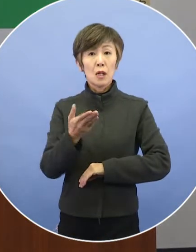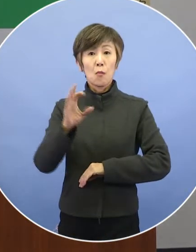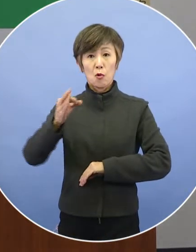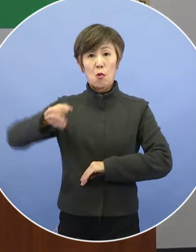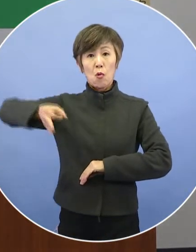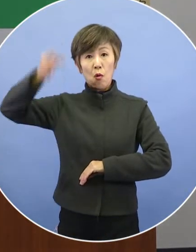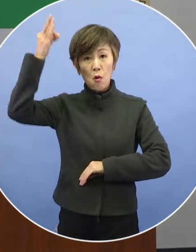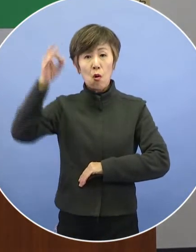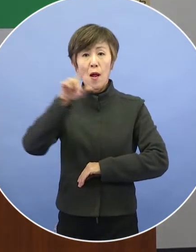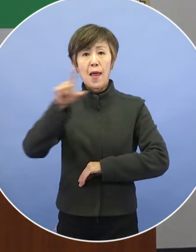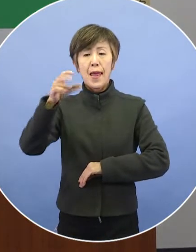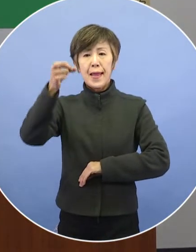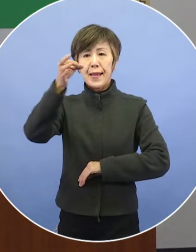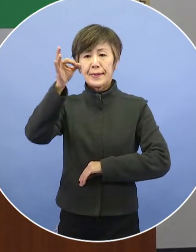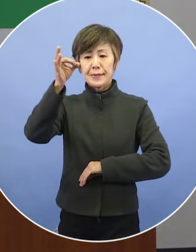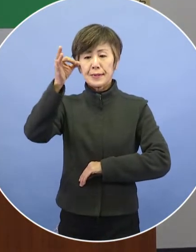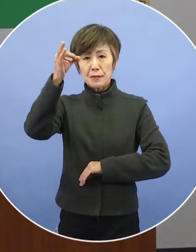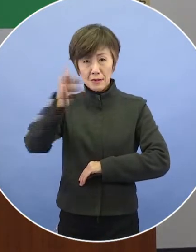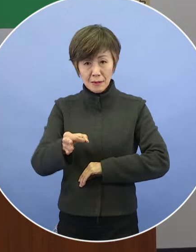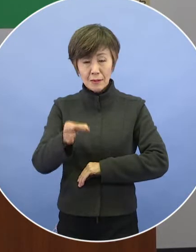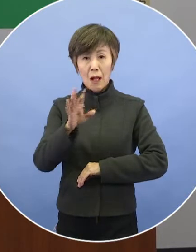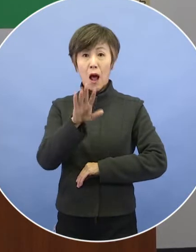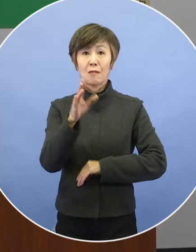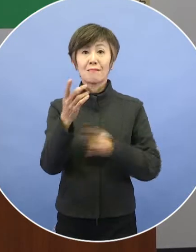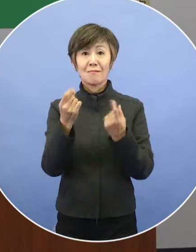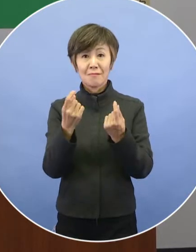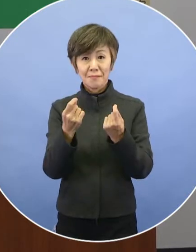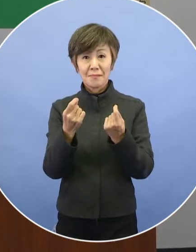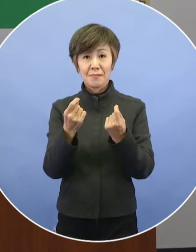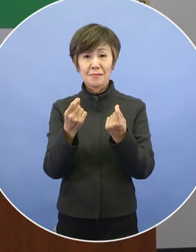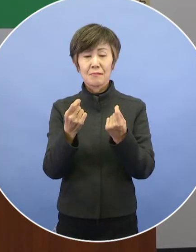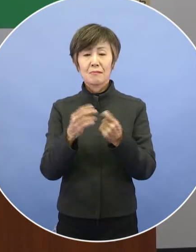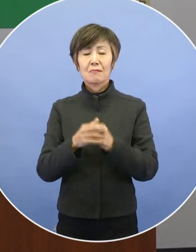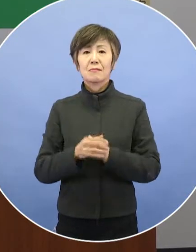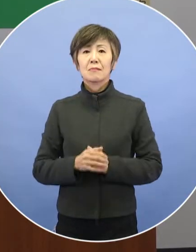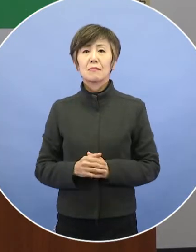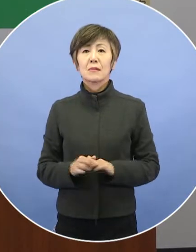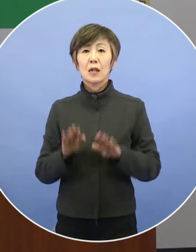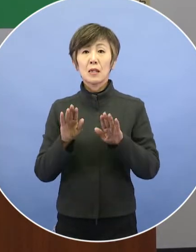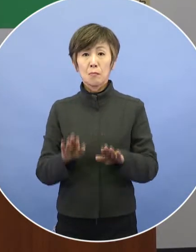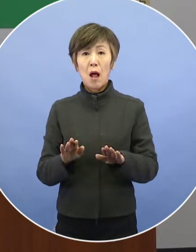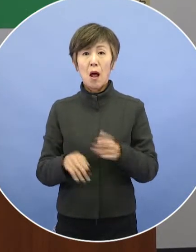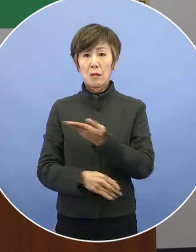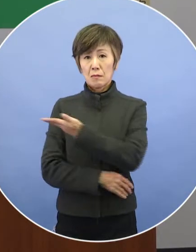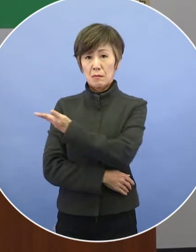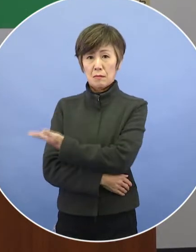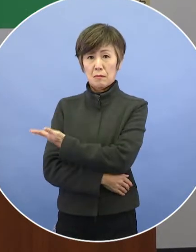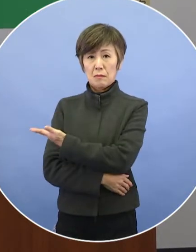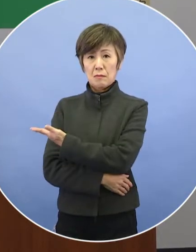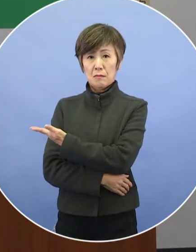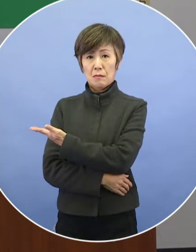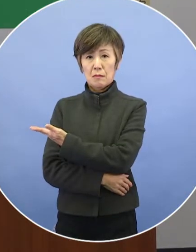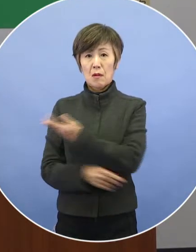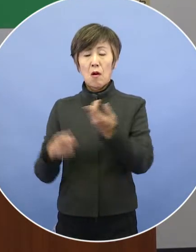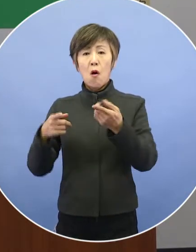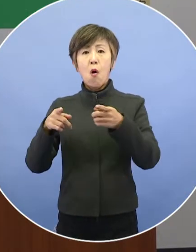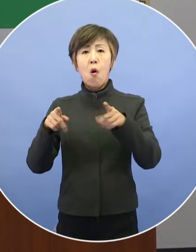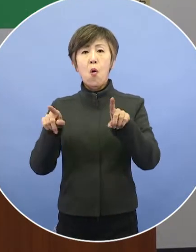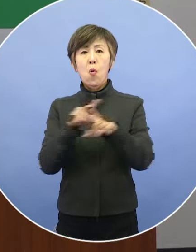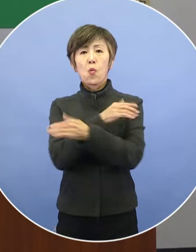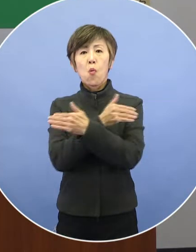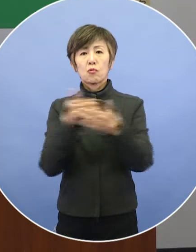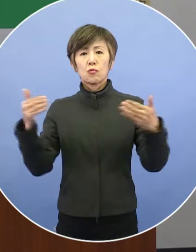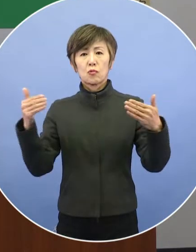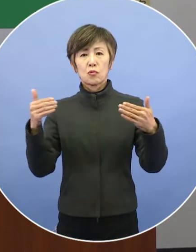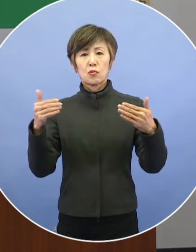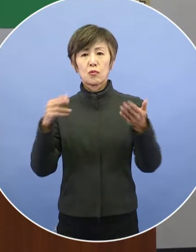続きまして物価高等円安への対応ということでございましてここにありますように公共